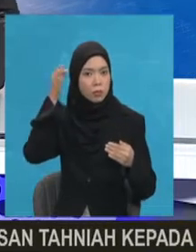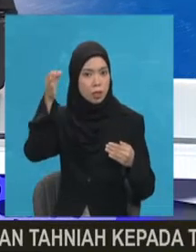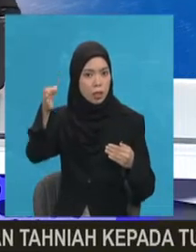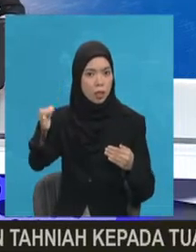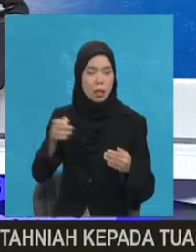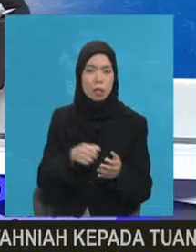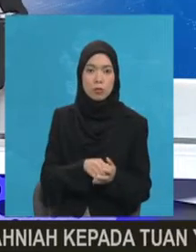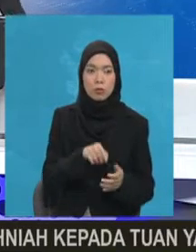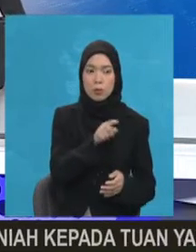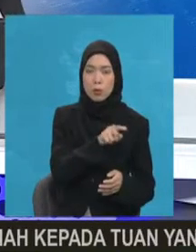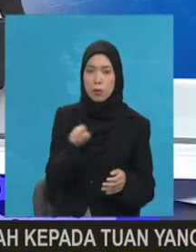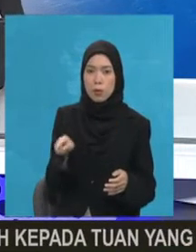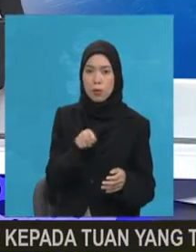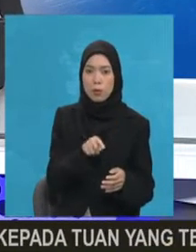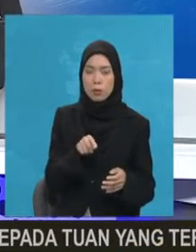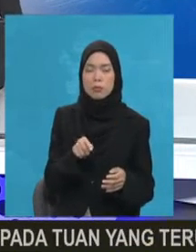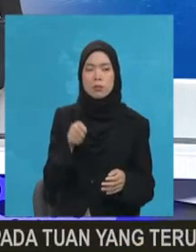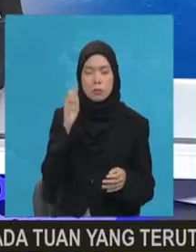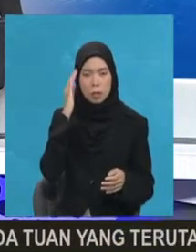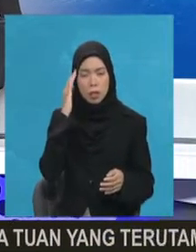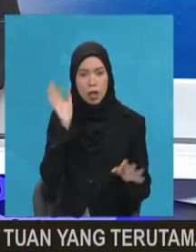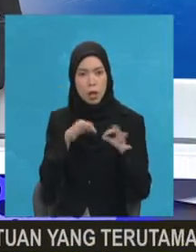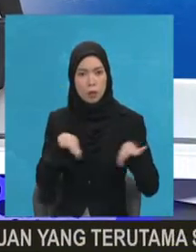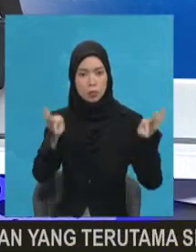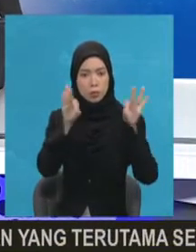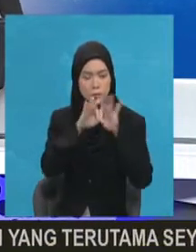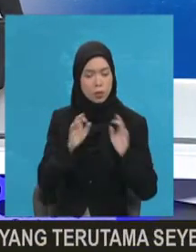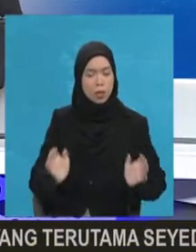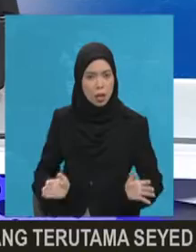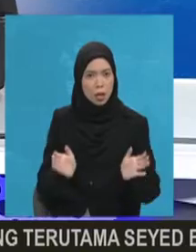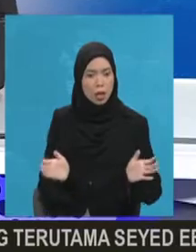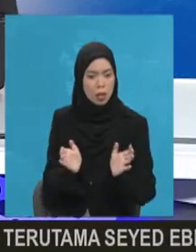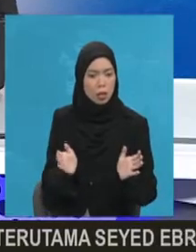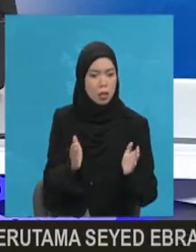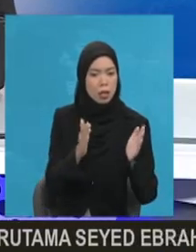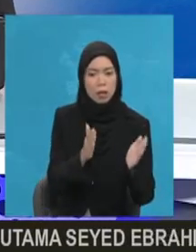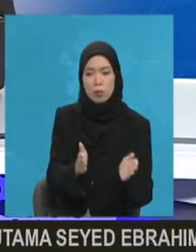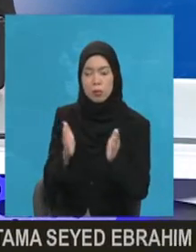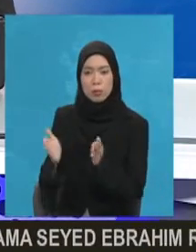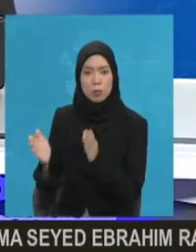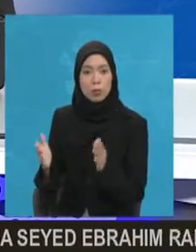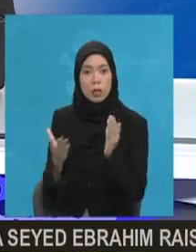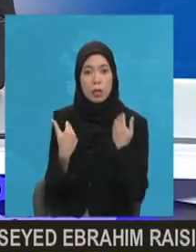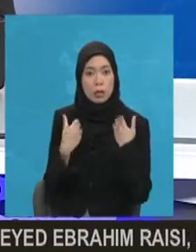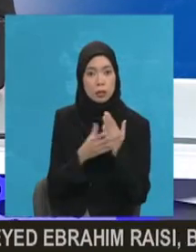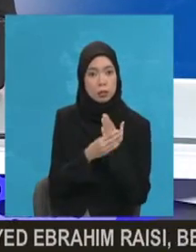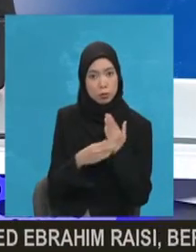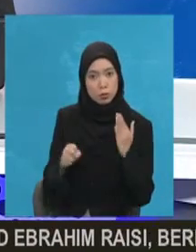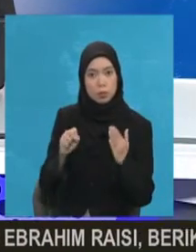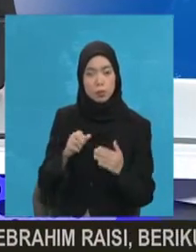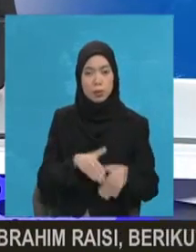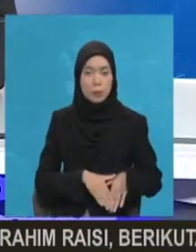perlunya mendukung aspirasi negara dalam menggalakkan individu yang berkebudayaan tinggi dalam bidang maritim